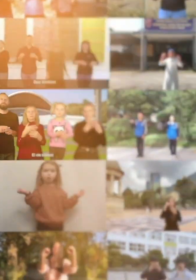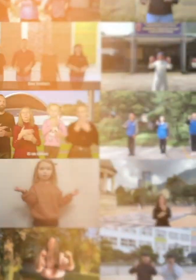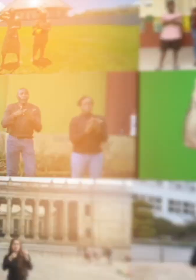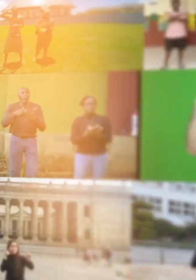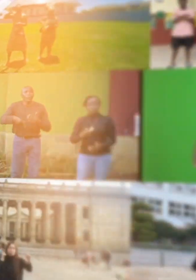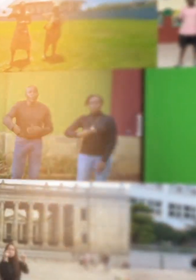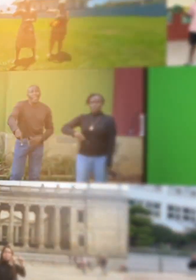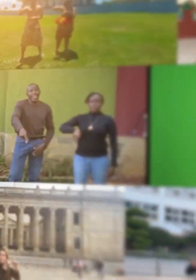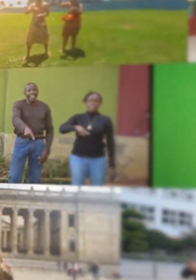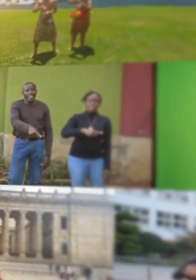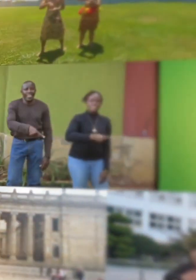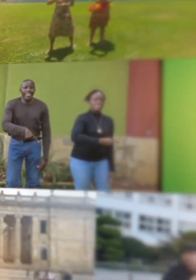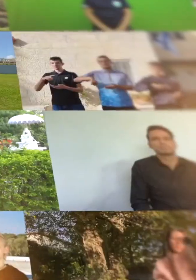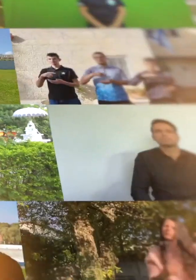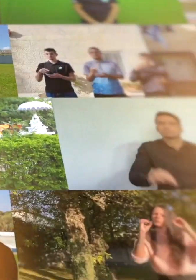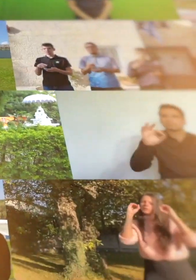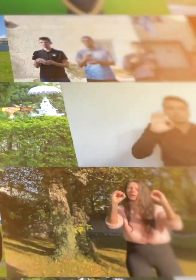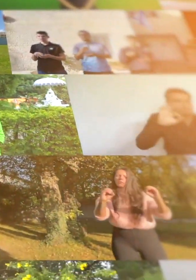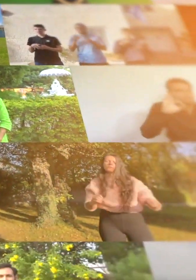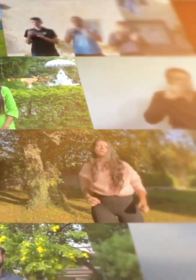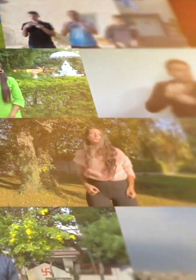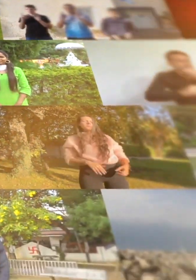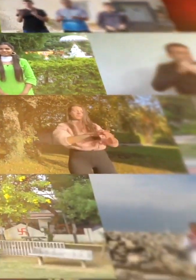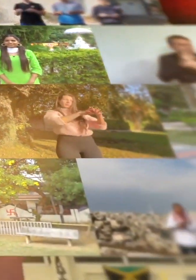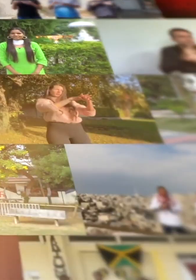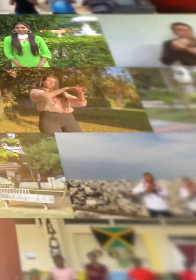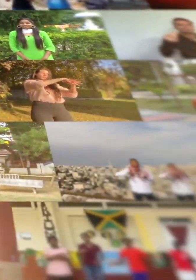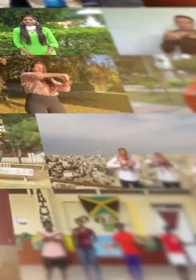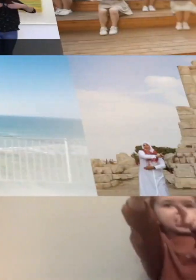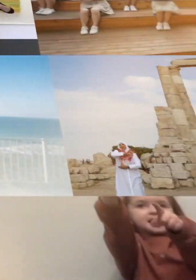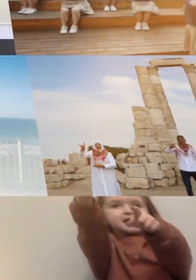Education, employment, accessibility,